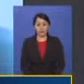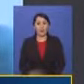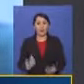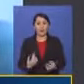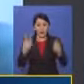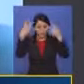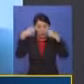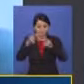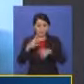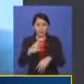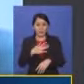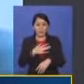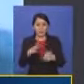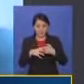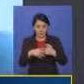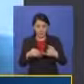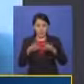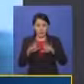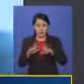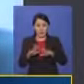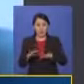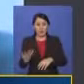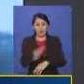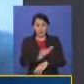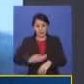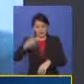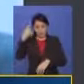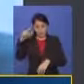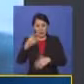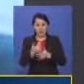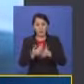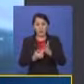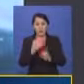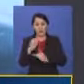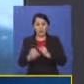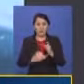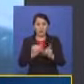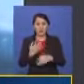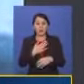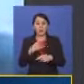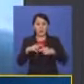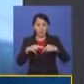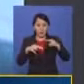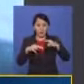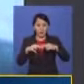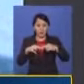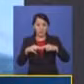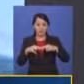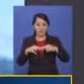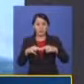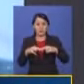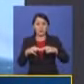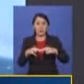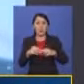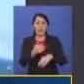Университет маңында менің жеке учаскем бар. Осы жайлы сізбен ақылдасып үшін жүздесіп отырмын. Мен сол жерде бірнеше қабатта мейірімділік